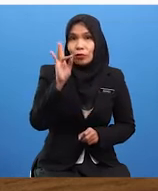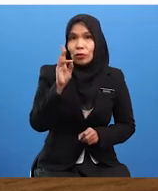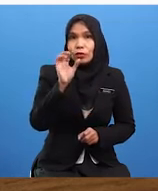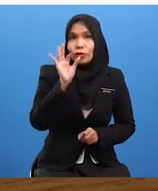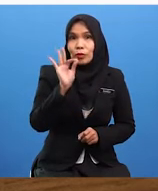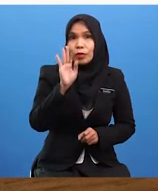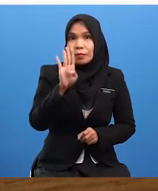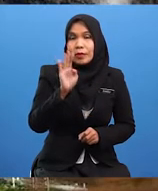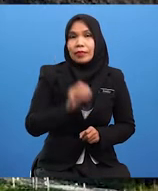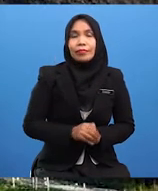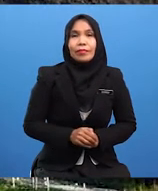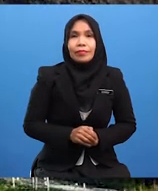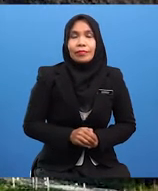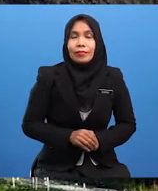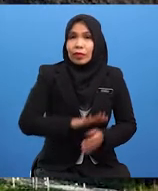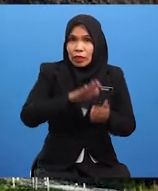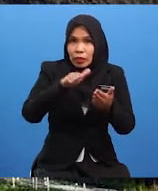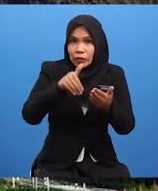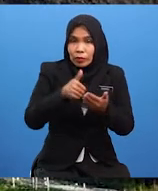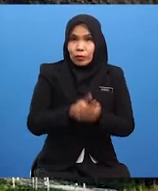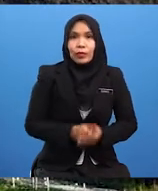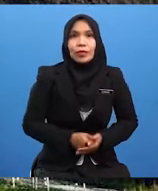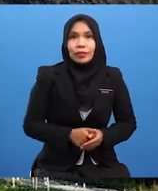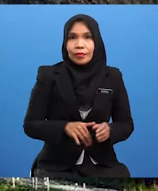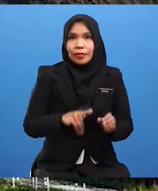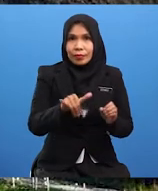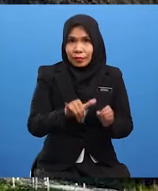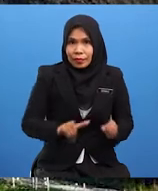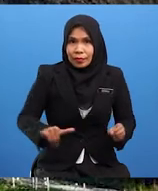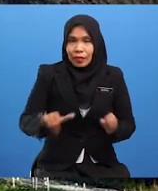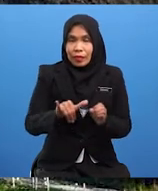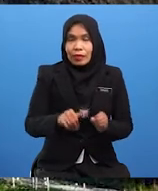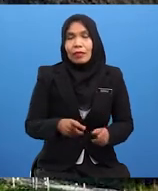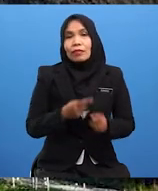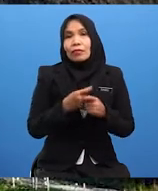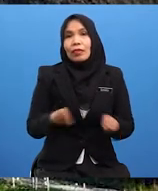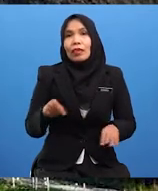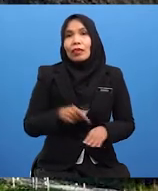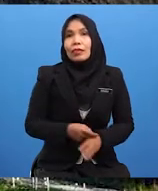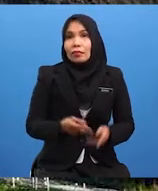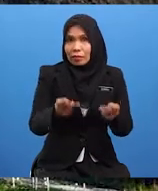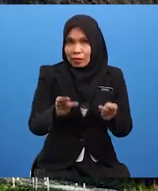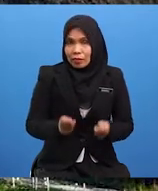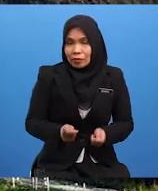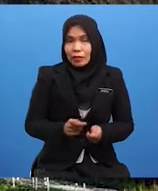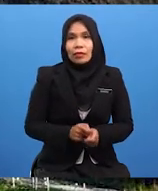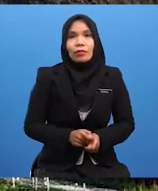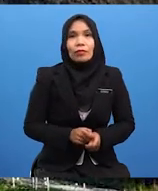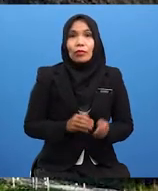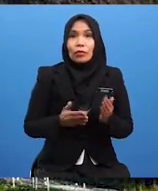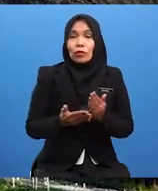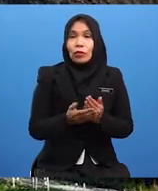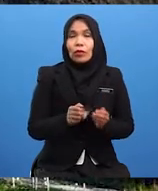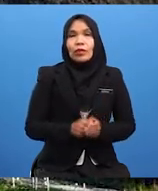1795. Kesemua karya mereka telah diterima oleh penggiat seni dunia